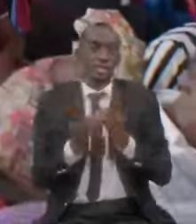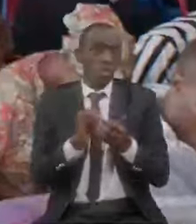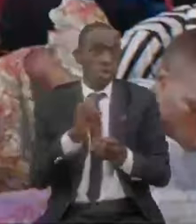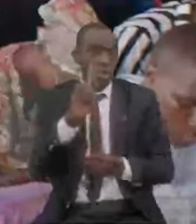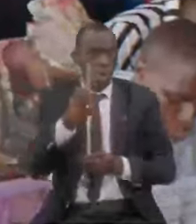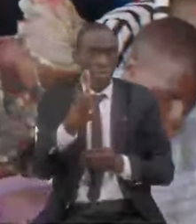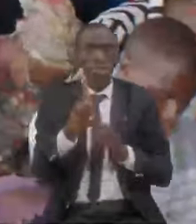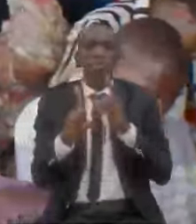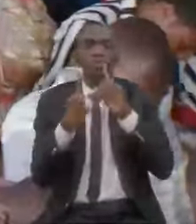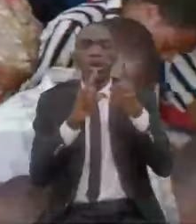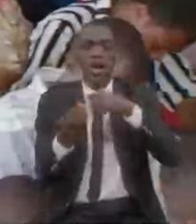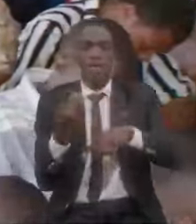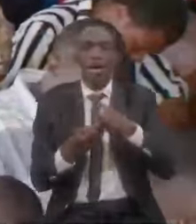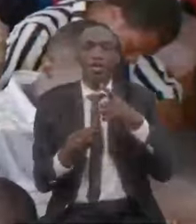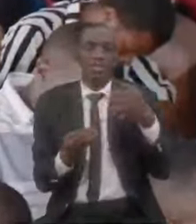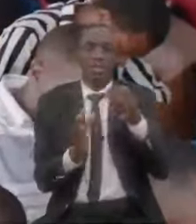des principes